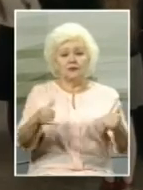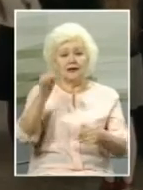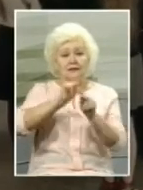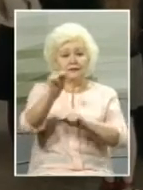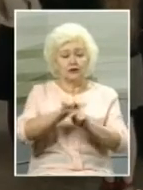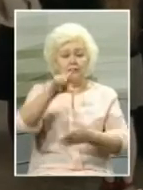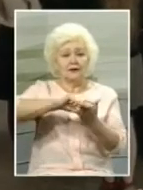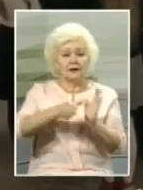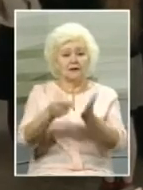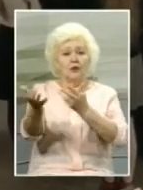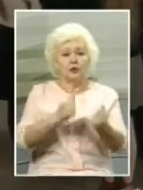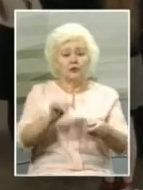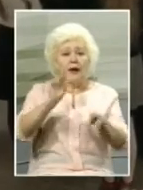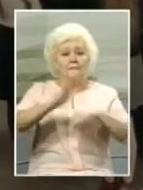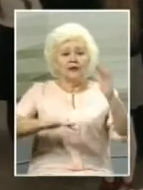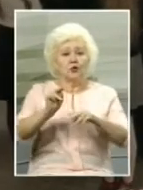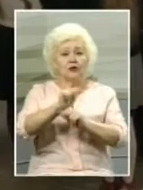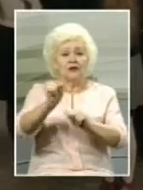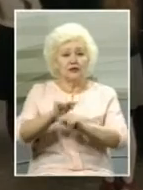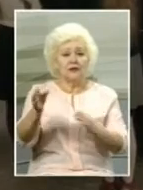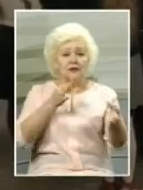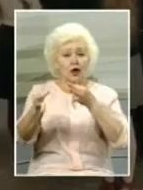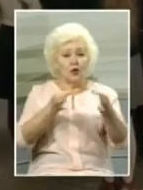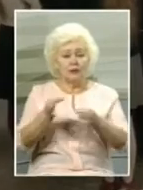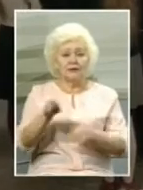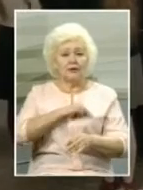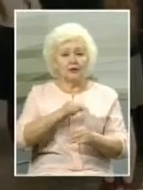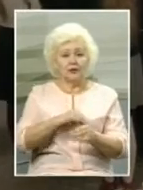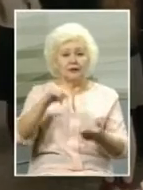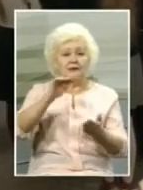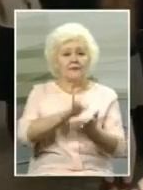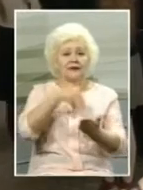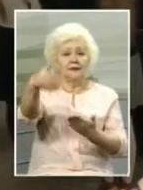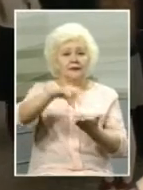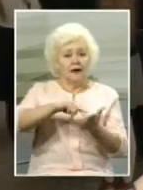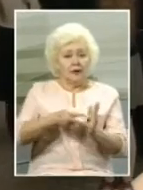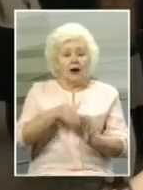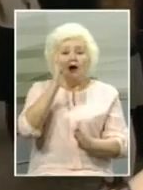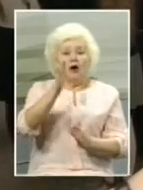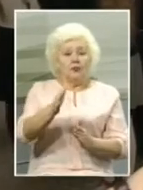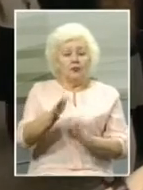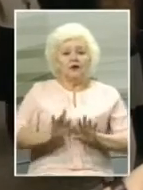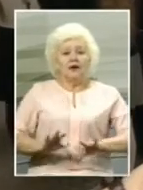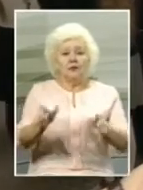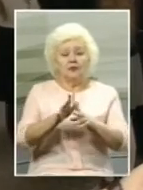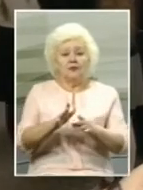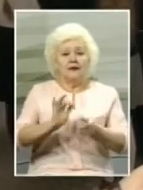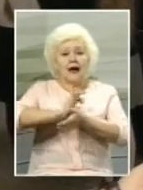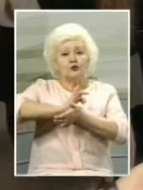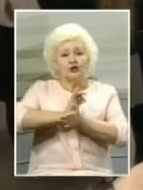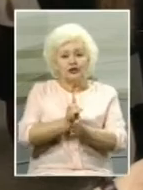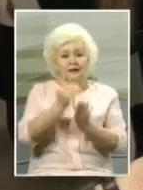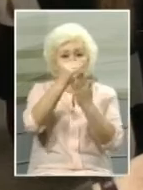цих класів отримують методичні рекомендації, попрацюють з календарним плануванням. Буде проведено